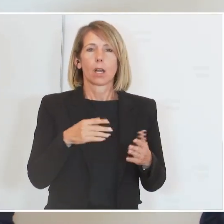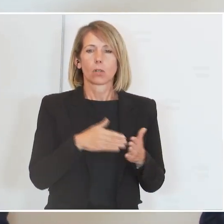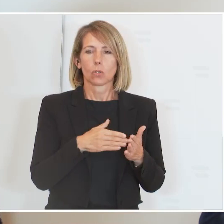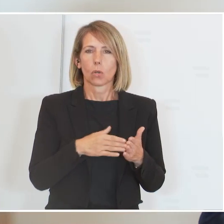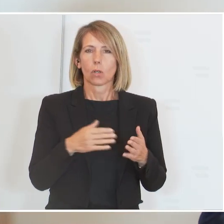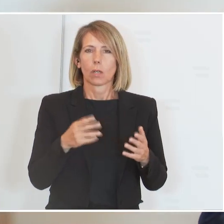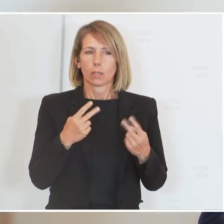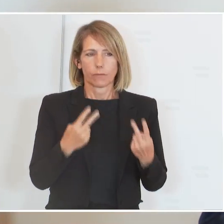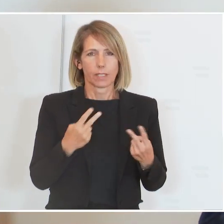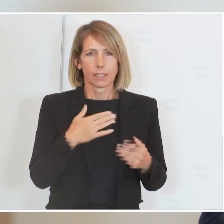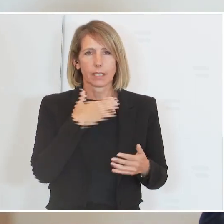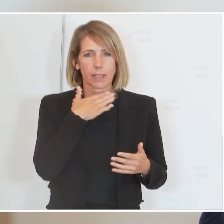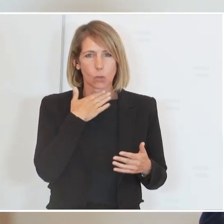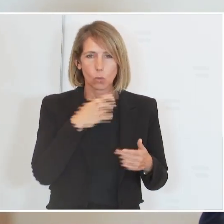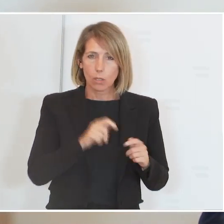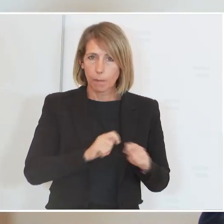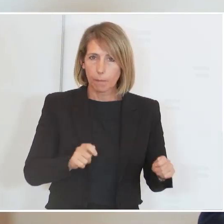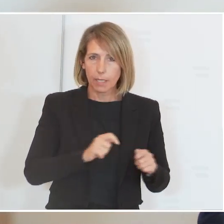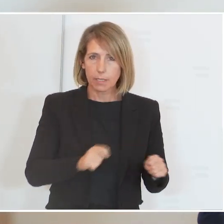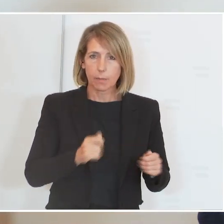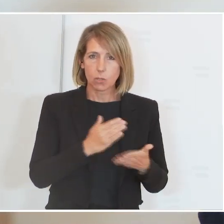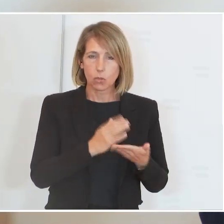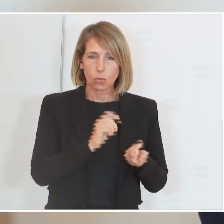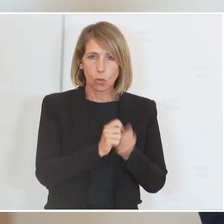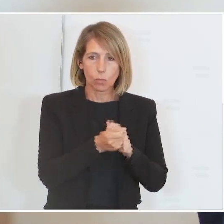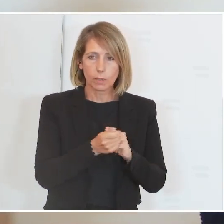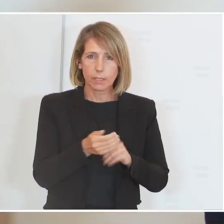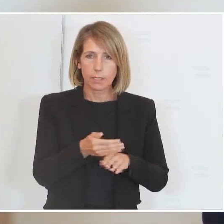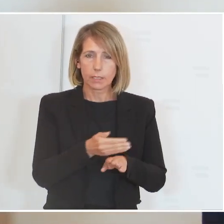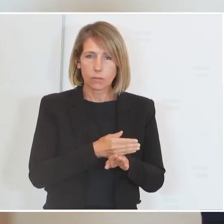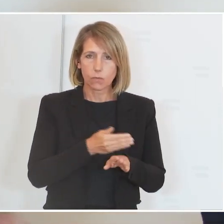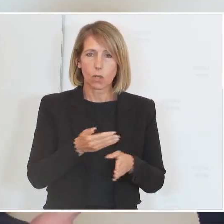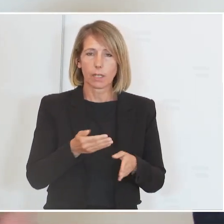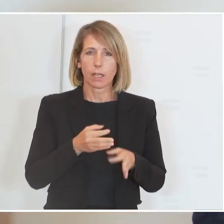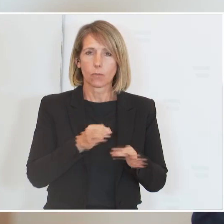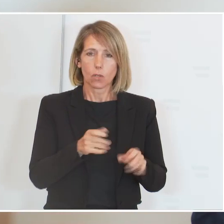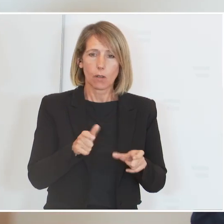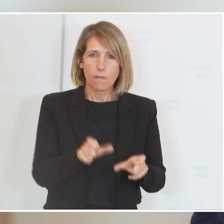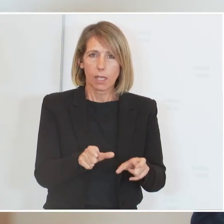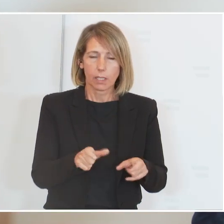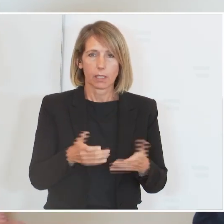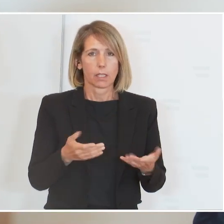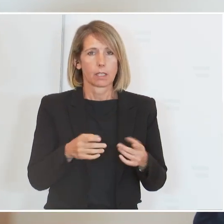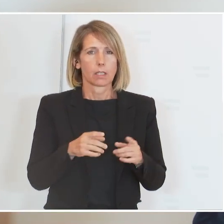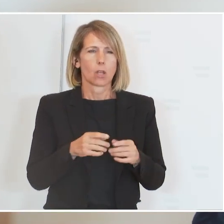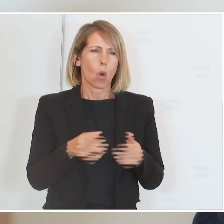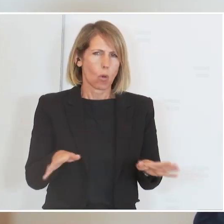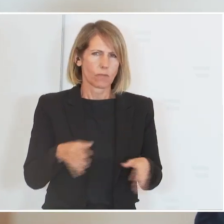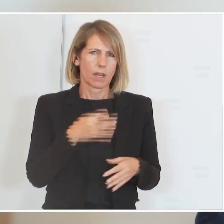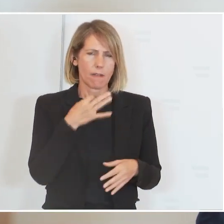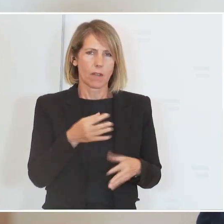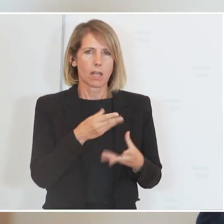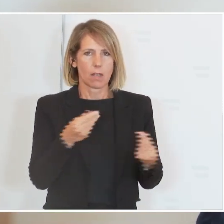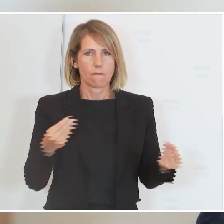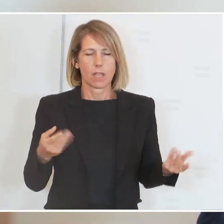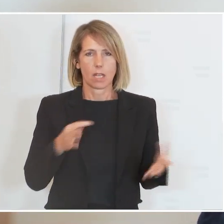Maßnahmen auch gesetzt vom Unternehmen, um das zu verhindern. Also viele Fragen, die offen sind und wo wir uns eine Antwort über